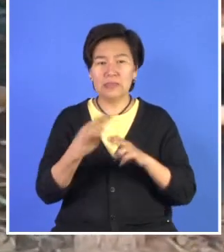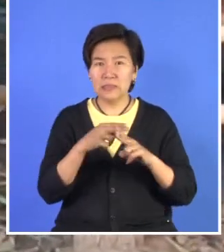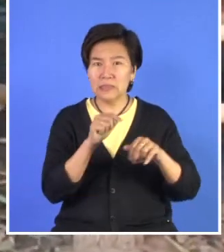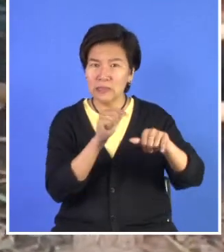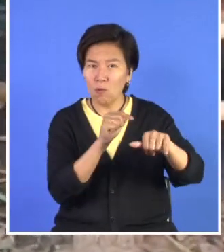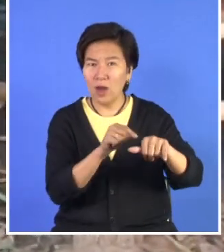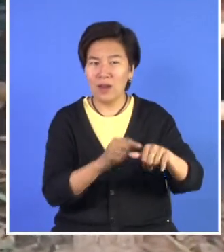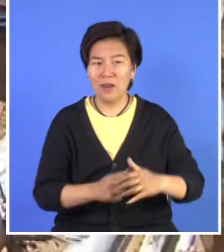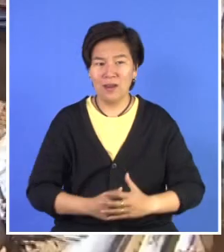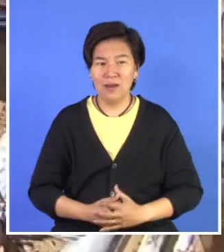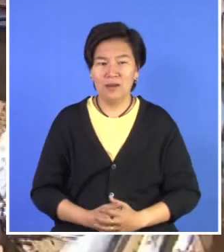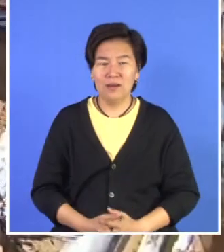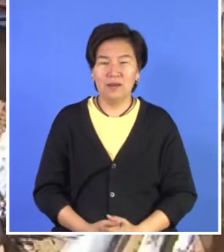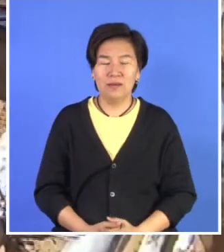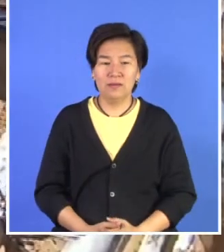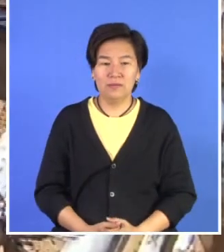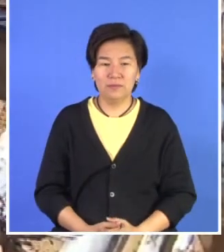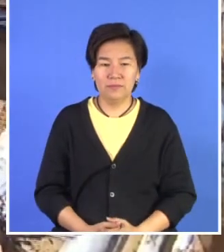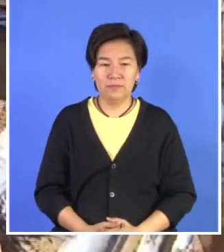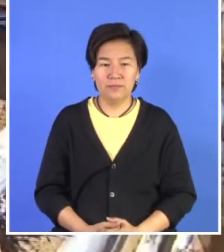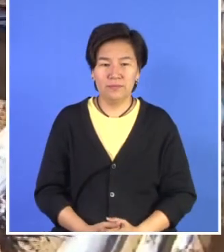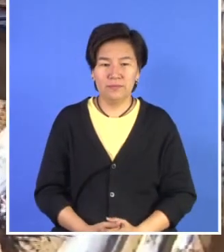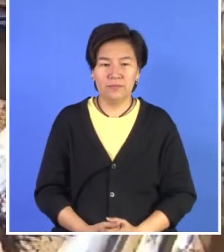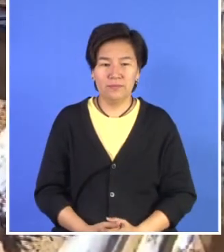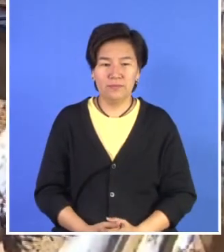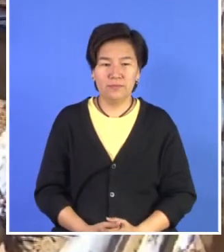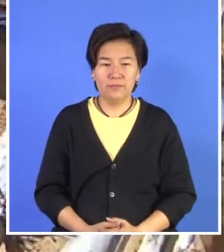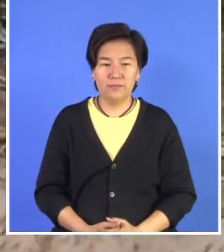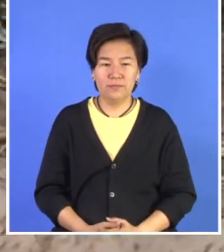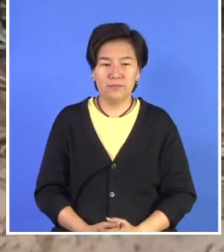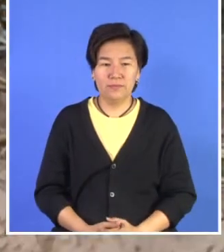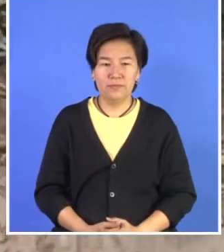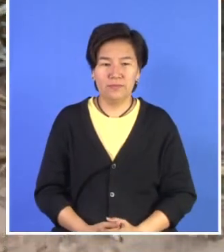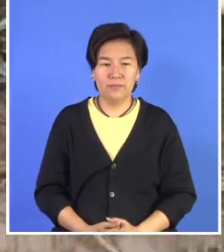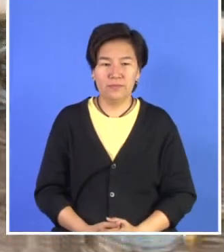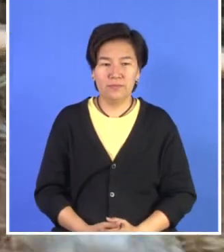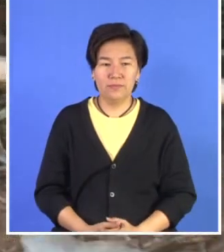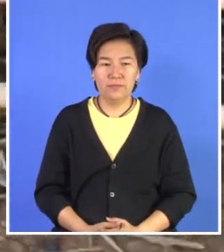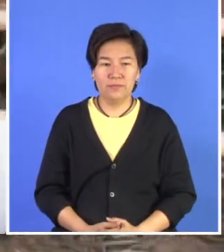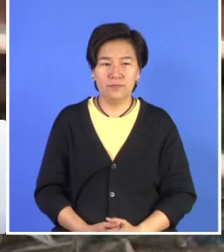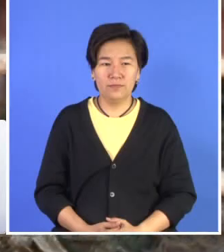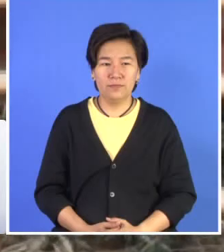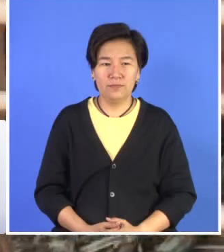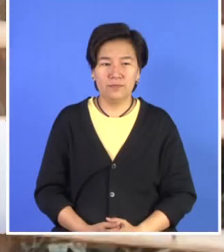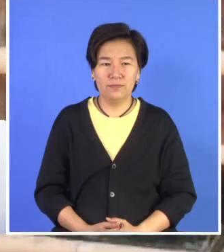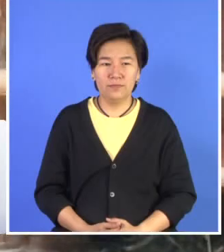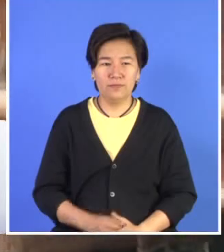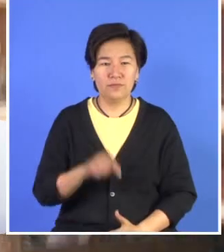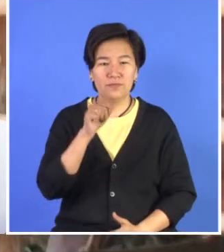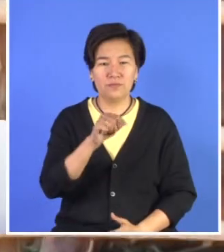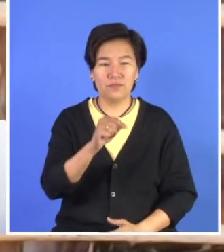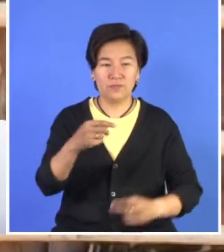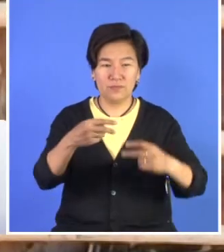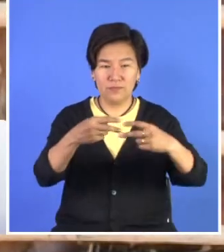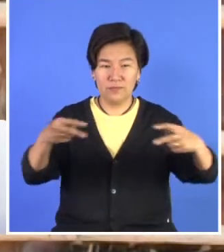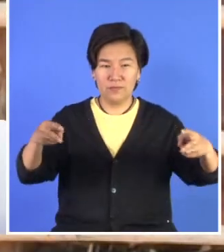ใกล้เรื่อยๆแล้วเนี่ย อันนี้อยู่ที ่ ข้อกระบือของกลุ่มอนุรักษ์และพัฒนากระบือไทยบ้านโปร่ง เข